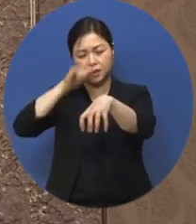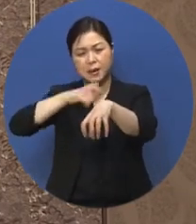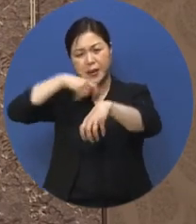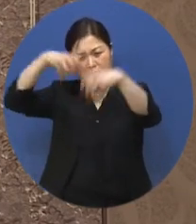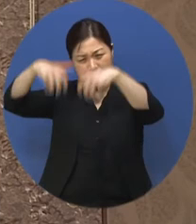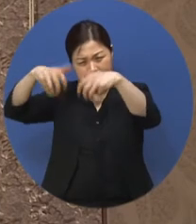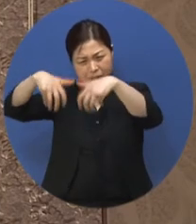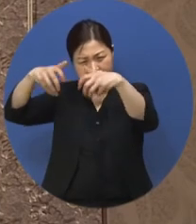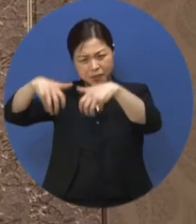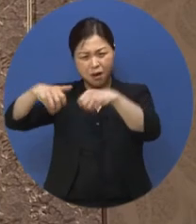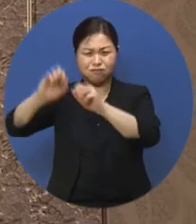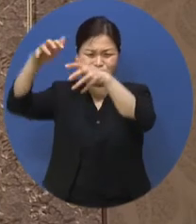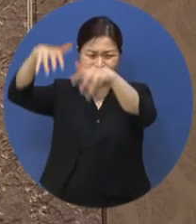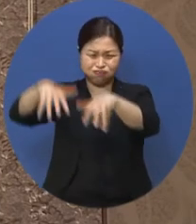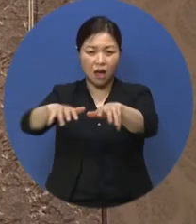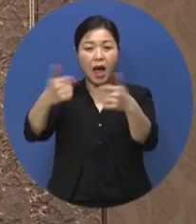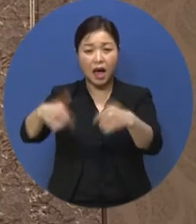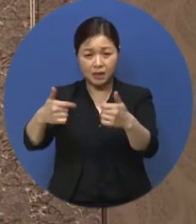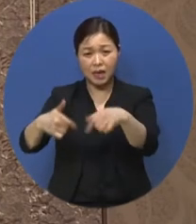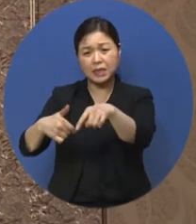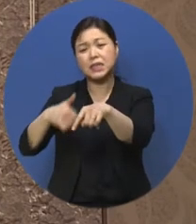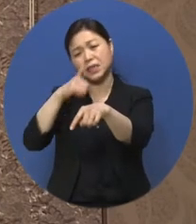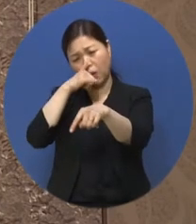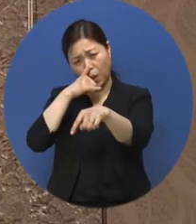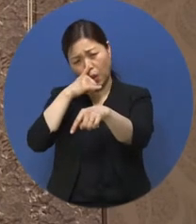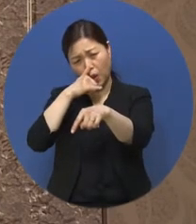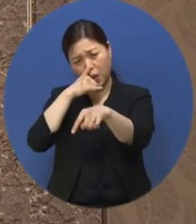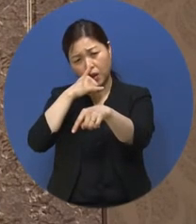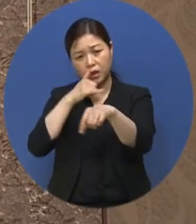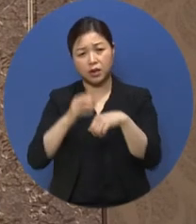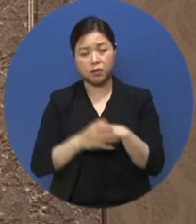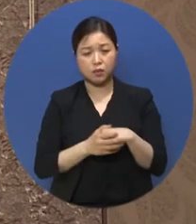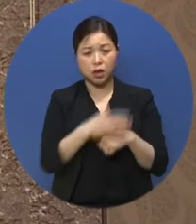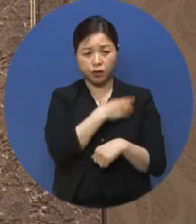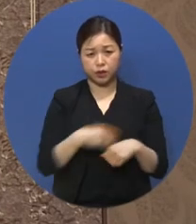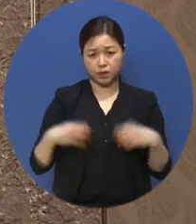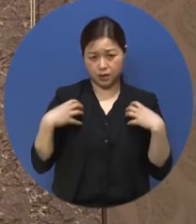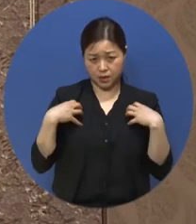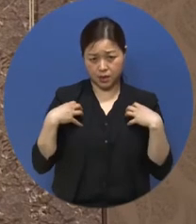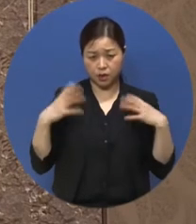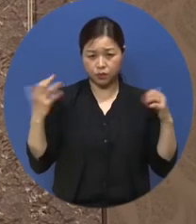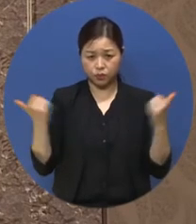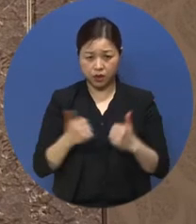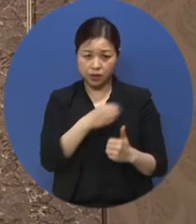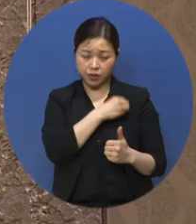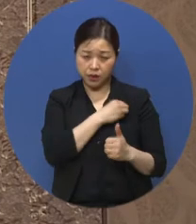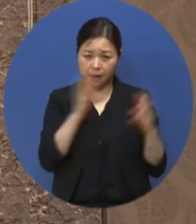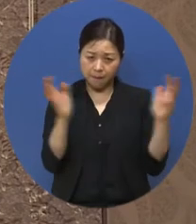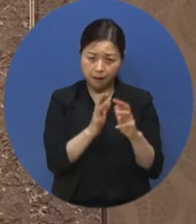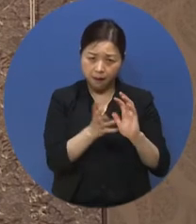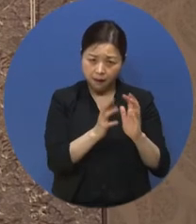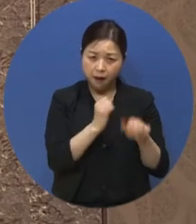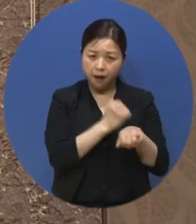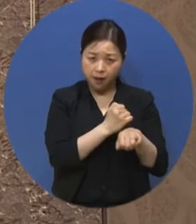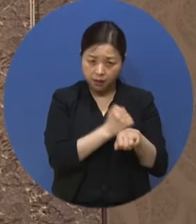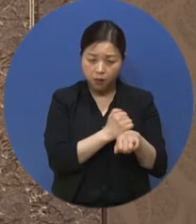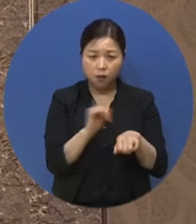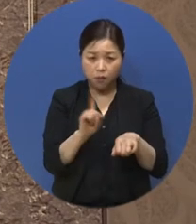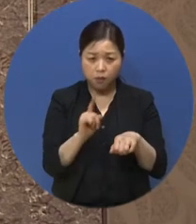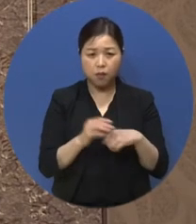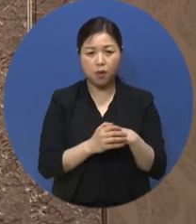오면 물난리가 나. 예. 그래서 이제 구청장님이나 국회의원하고 상의를 해서 했던 게 빗물 펌프장을 만들어서